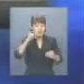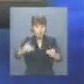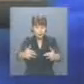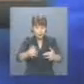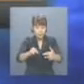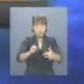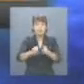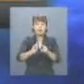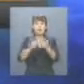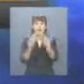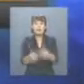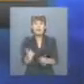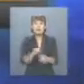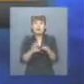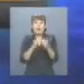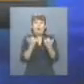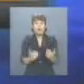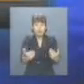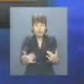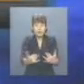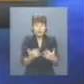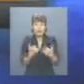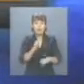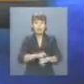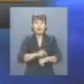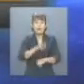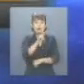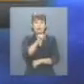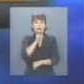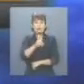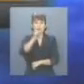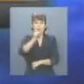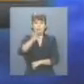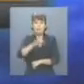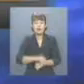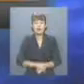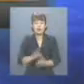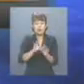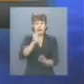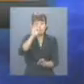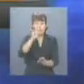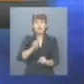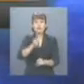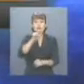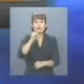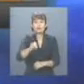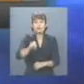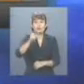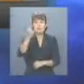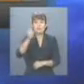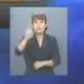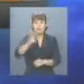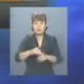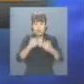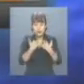างๆแล้วนะคะวันนี้น้ำขึ้นเต็มที่เวลา 14:25 นสูงกว่าระดับทะเลปานกลาง 2.14 เซนติเมตรและน้ำลงเต็ม